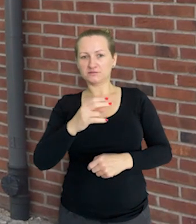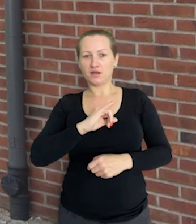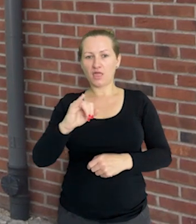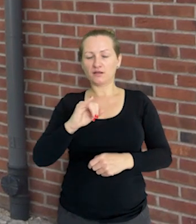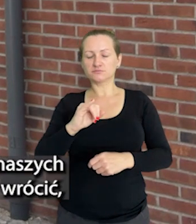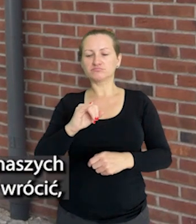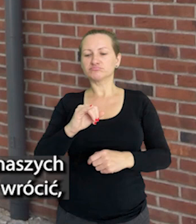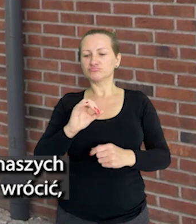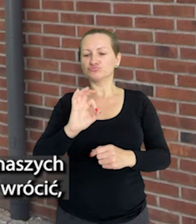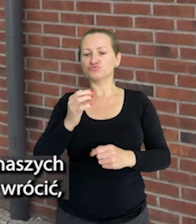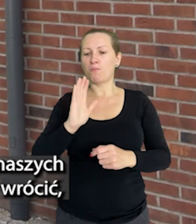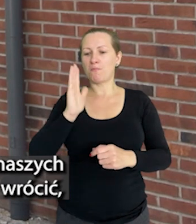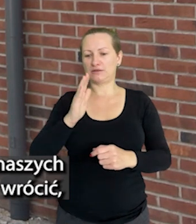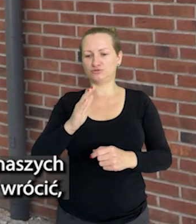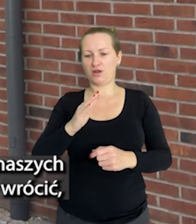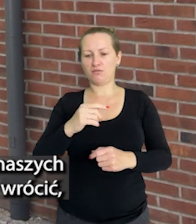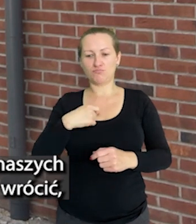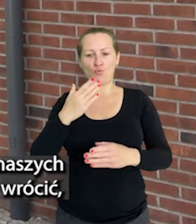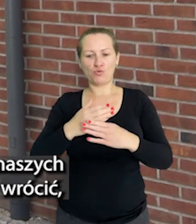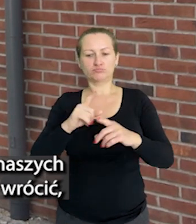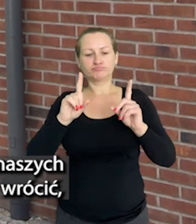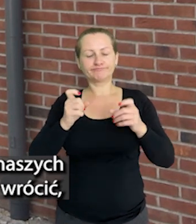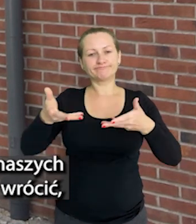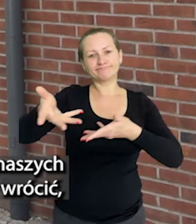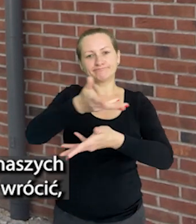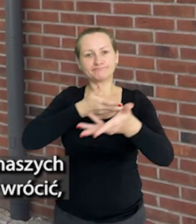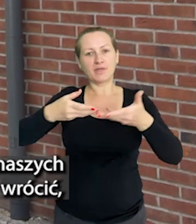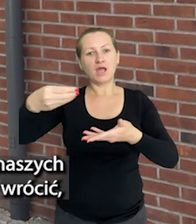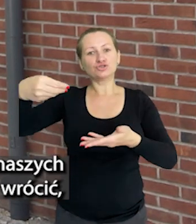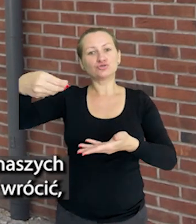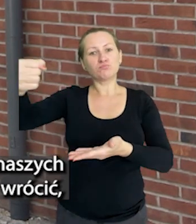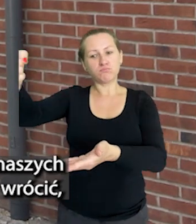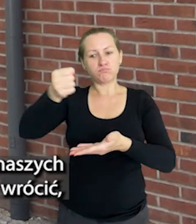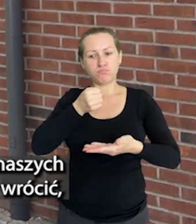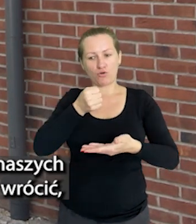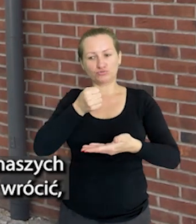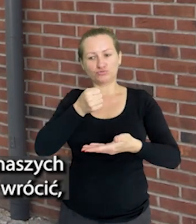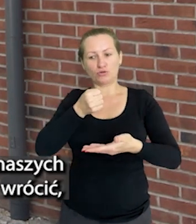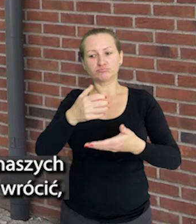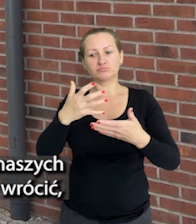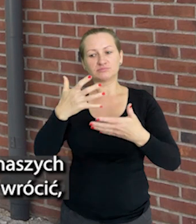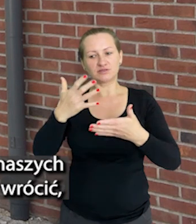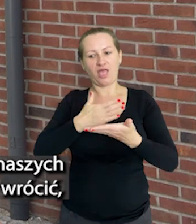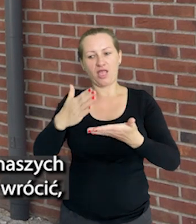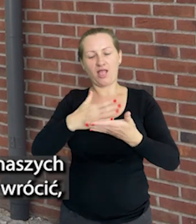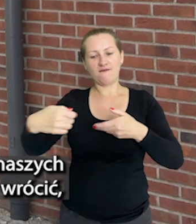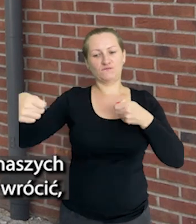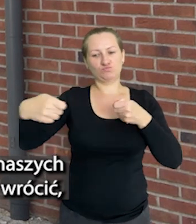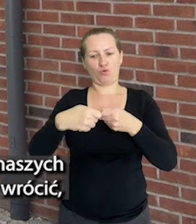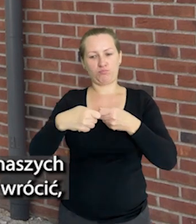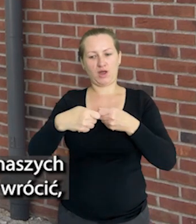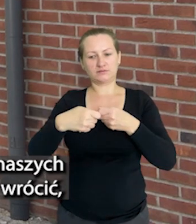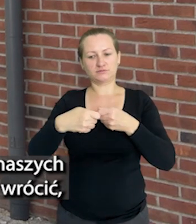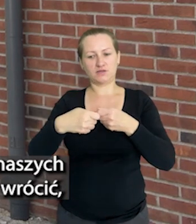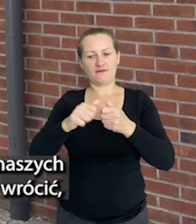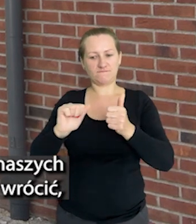na to, co się dzieje. Zaczynamy rozmawiać ze sponsorami. Jest wstępna chęć współpracy większości naszych sponsorów, partnerów, więc